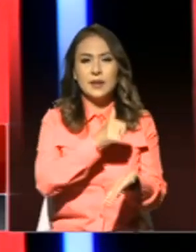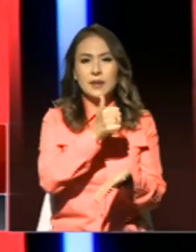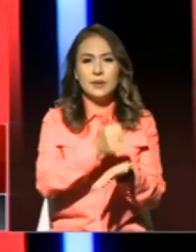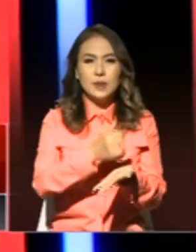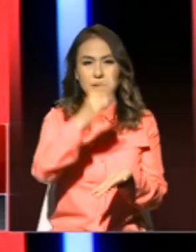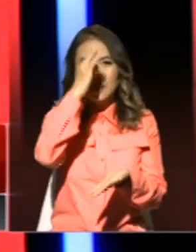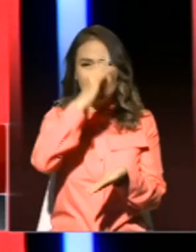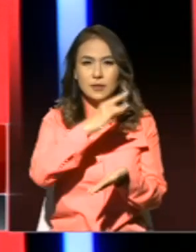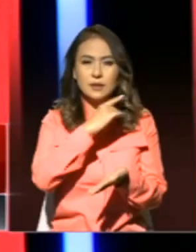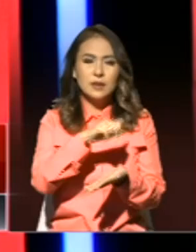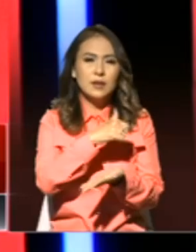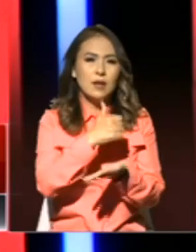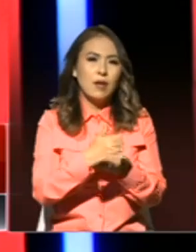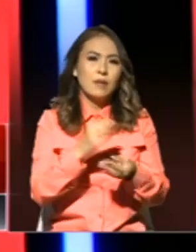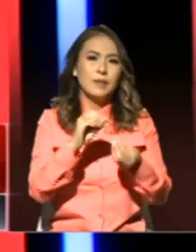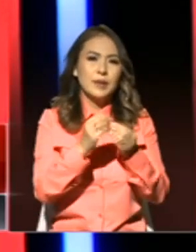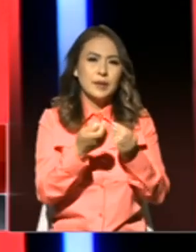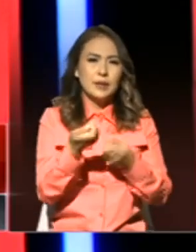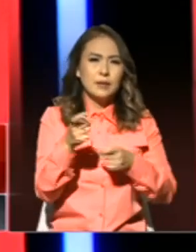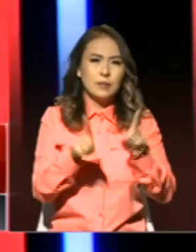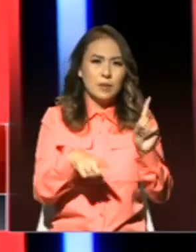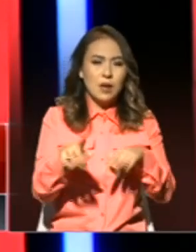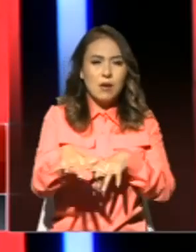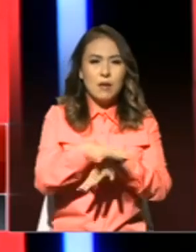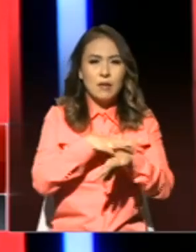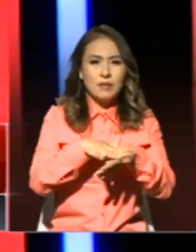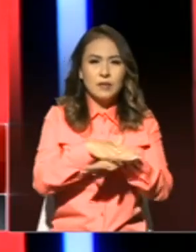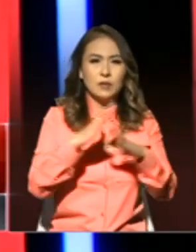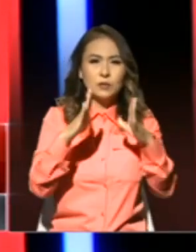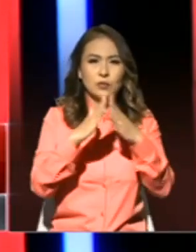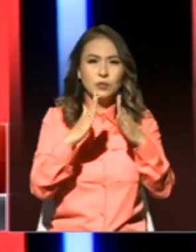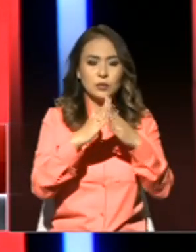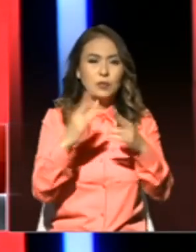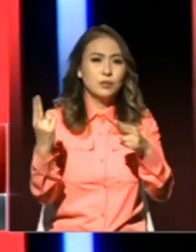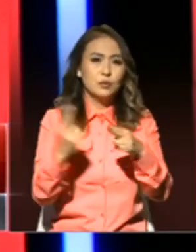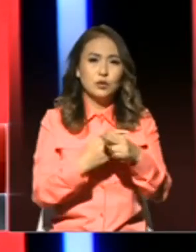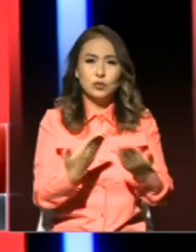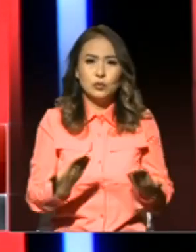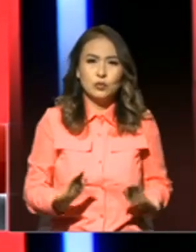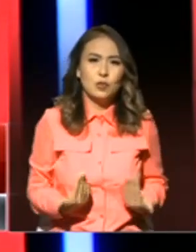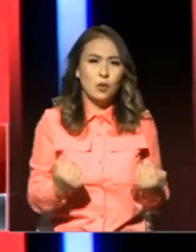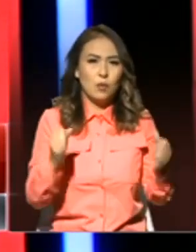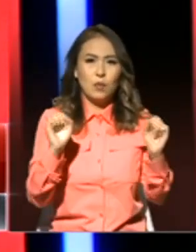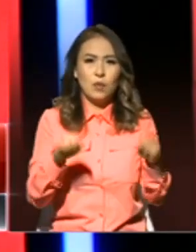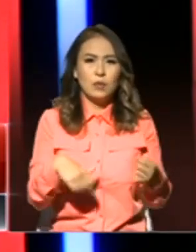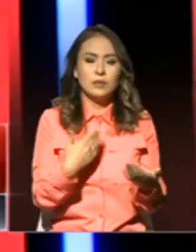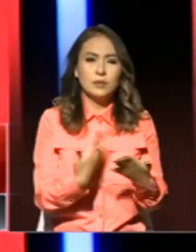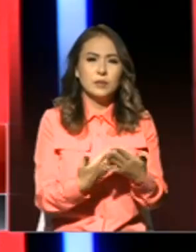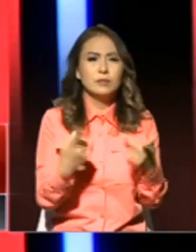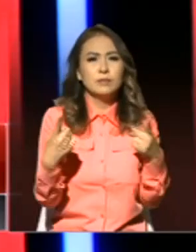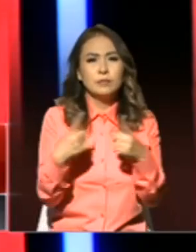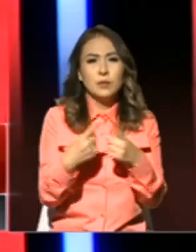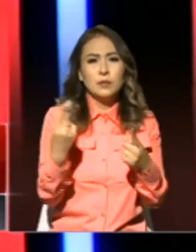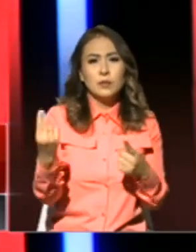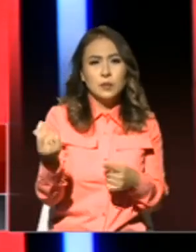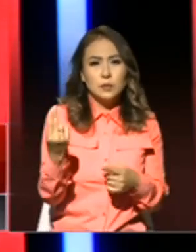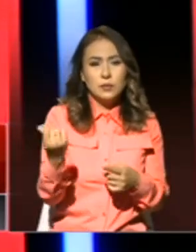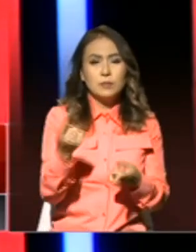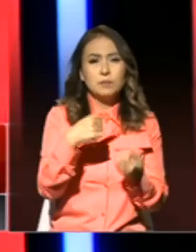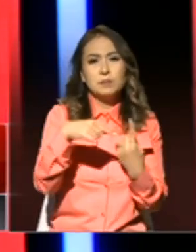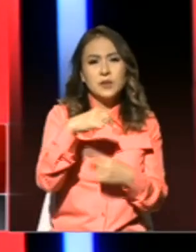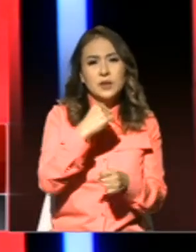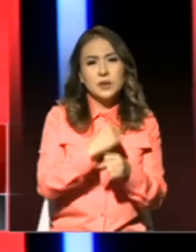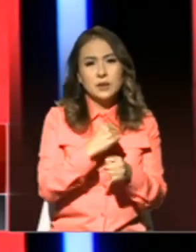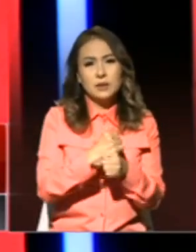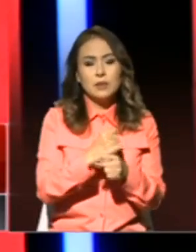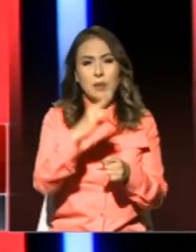жанды жері. Кейбір мемлекеттер, кейбір халықтар бар менталитетінде баспанасыз өмір сүре береді. Олар жаңағы жалдамалы үйде тұрады, бизнесін жасайды